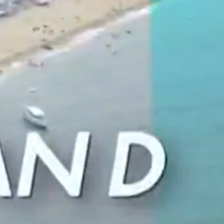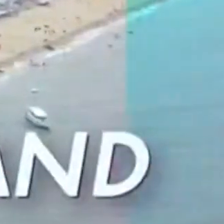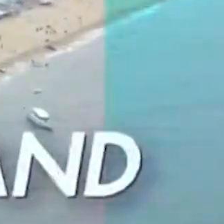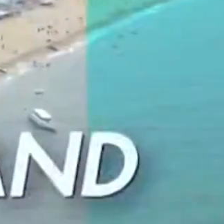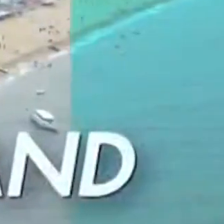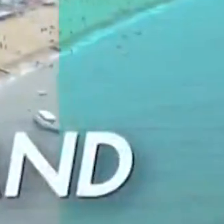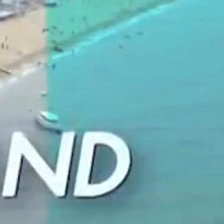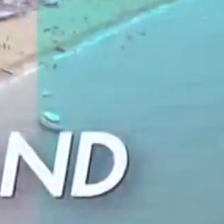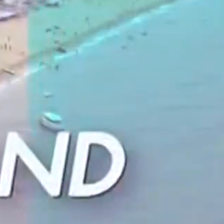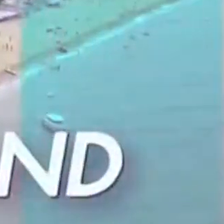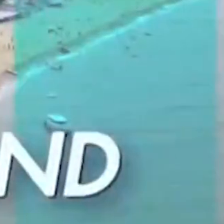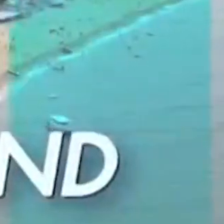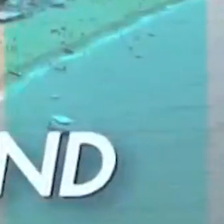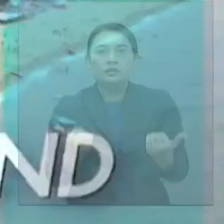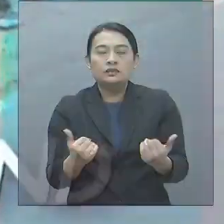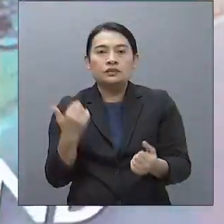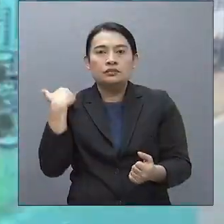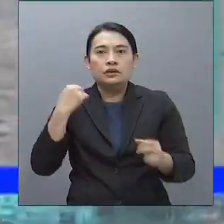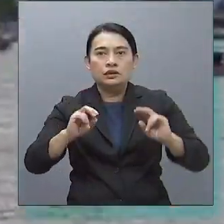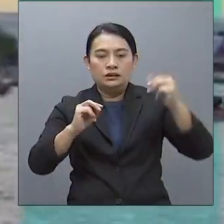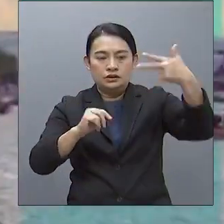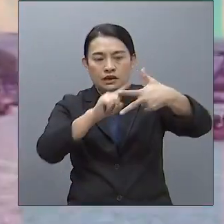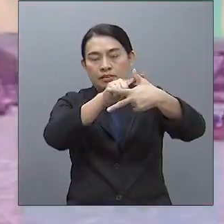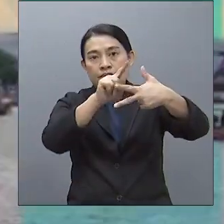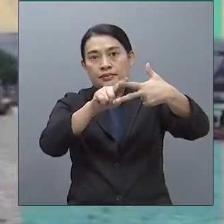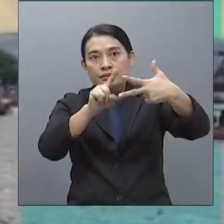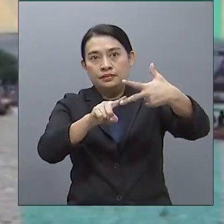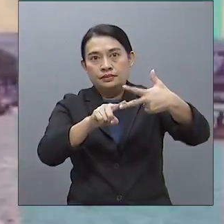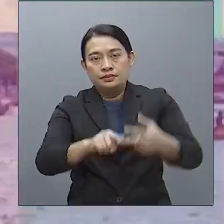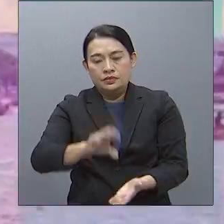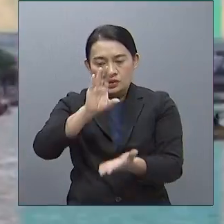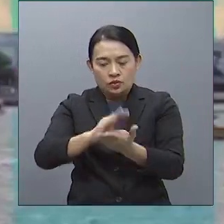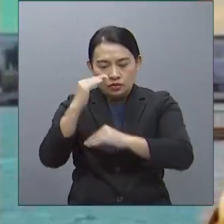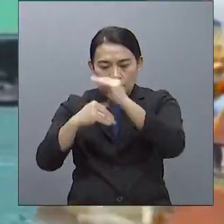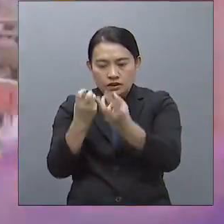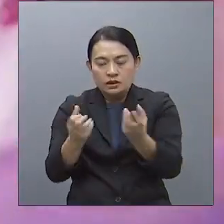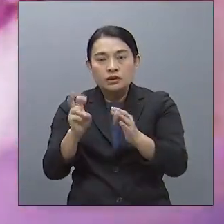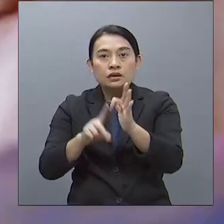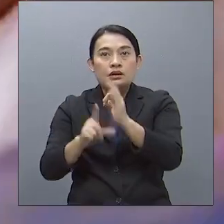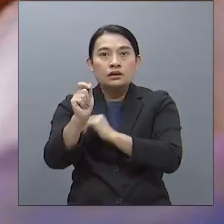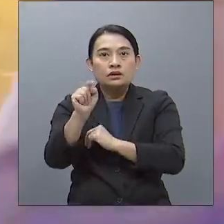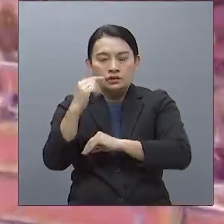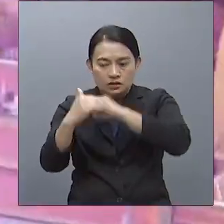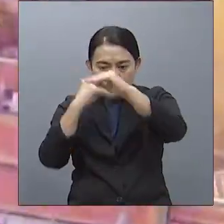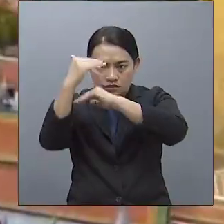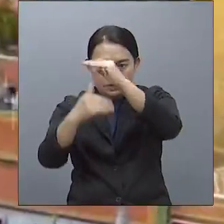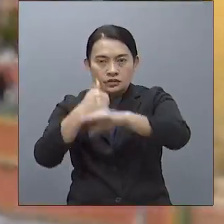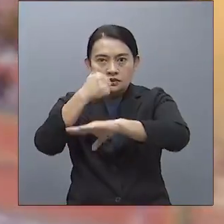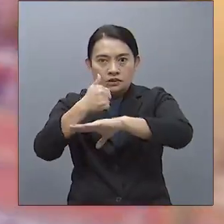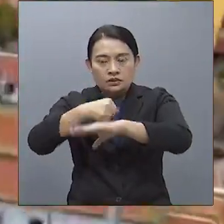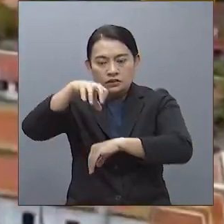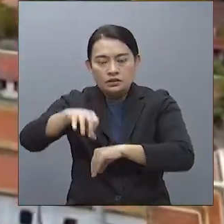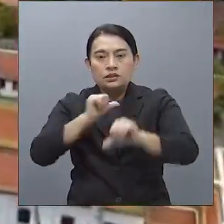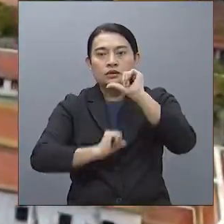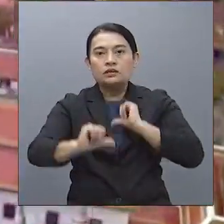ีหลายเฟสแต่ตอนนี้เฟสแรก3เรื่องกันไปก่อนครับจากที่กองทุนพัฒนาสื่อปลอดภัยและสร้างสรรค์ได้ขยับบทบาทก้าวขึ้นเป็นผู้อำนวยการสร้างละครโ